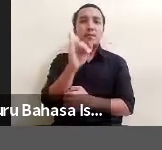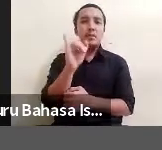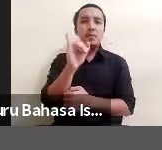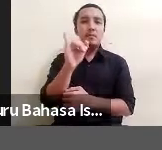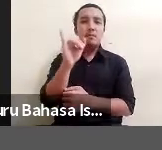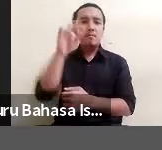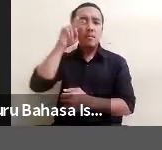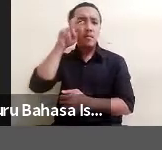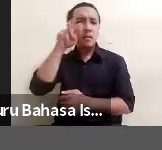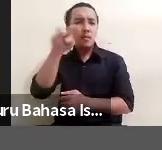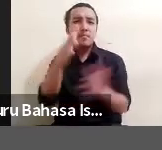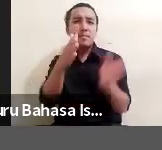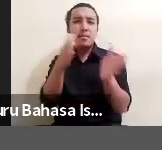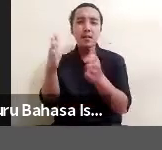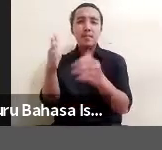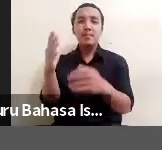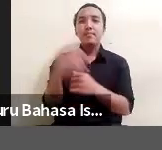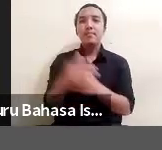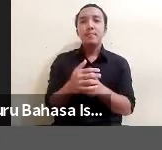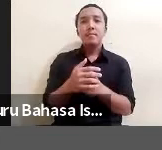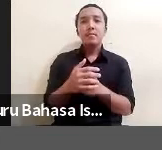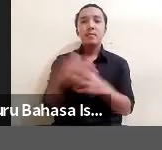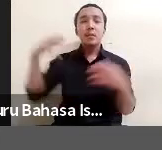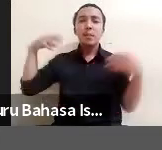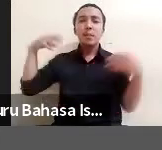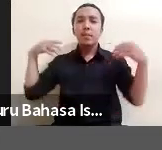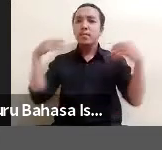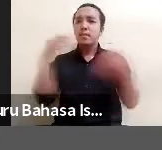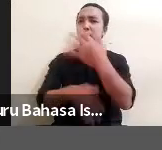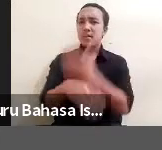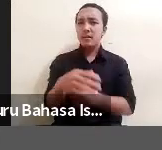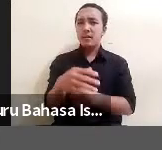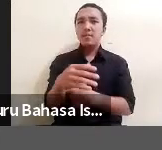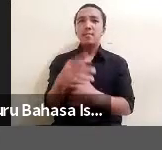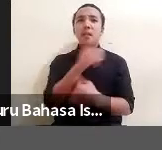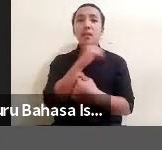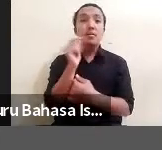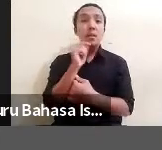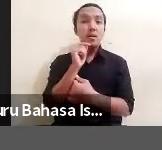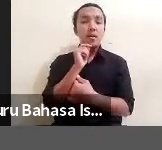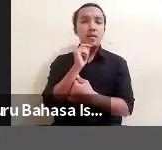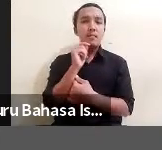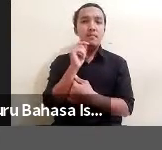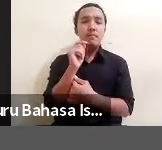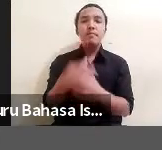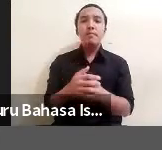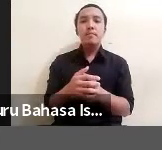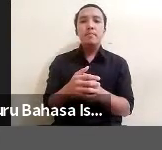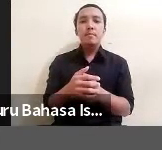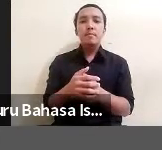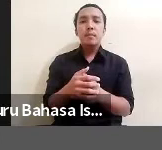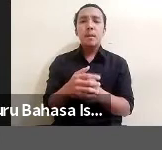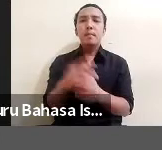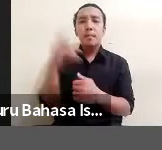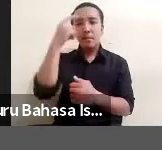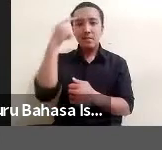setelah kita mendekati pemerintah daerah, ternyata pemerintah daerah itu menyambut baik dan mereka mengatakan, nah ini sebenarnya